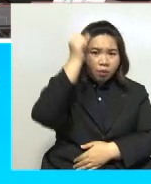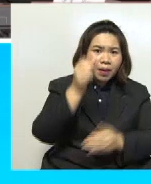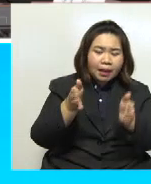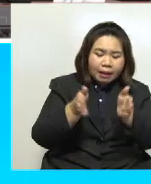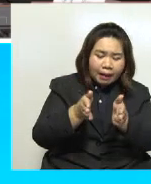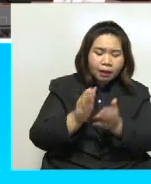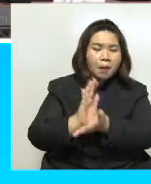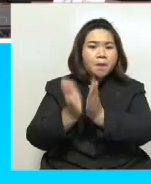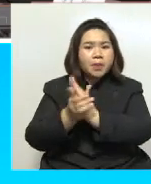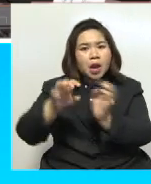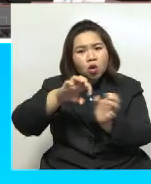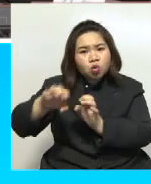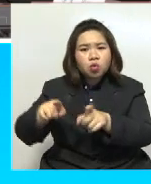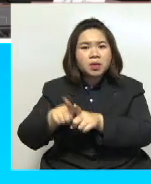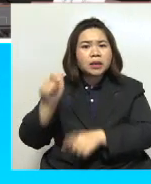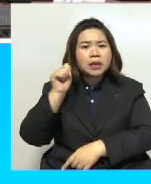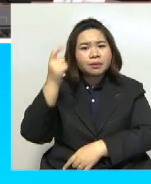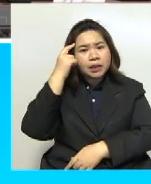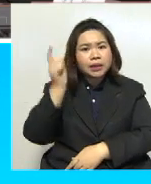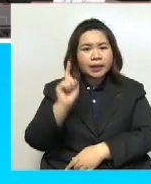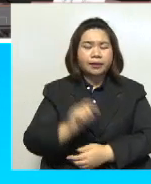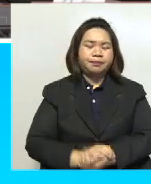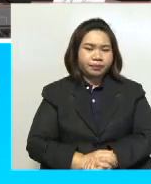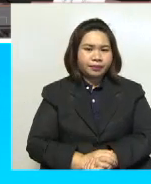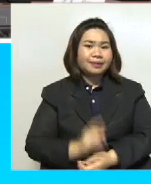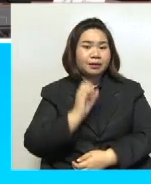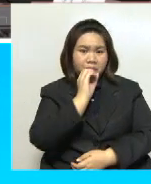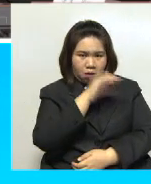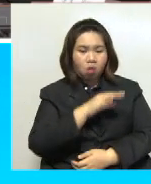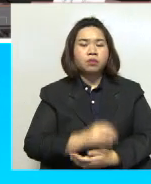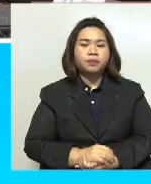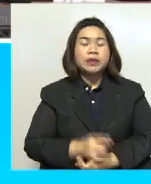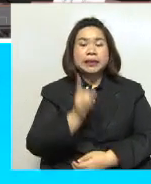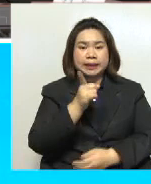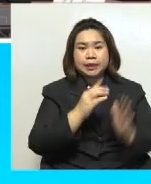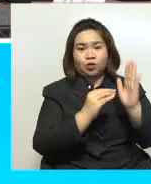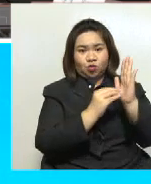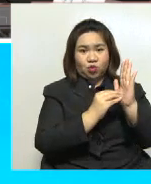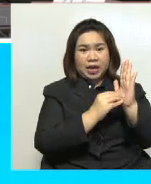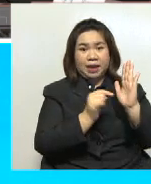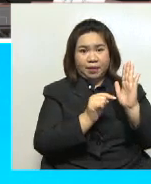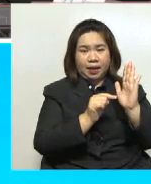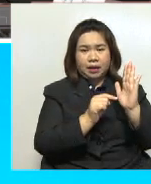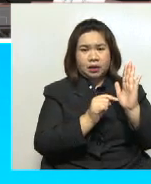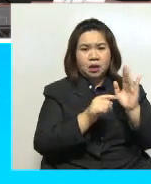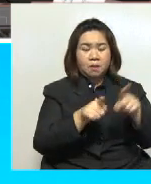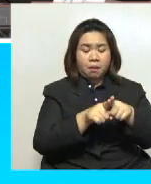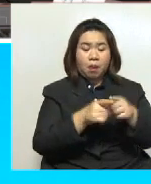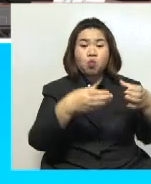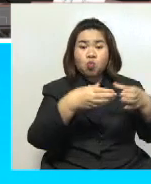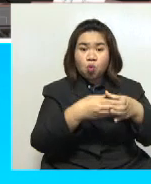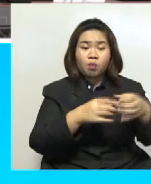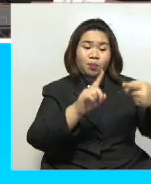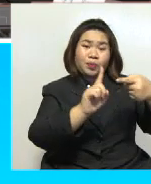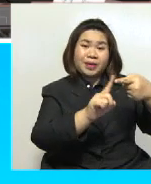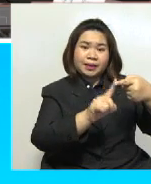ที่ปรับเปลี่ยนเป็นรถตู้เหมือนเดิมได้แบบนี้ค่ะ ครับในเส้นทางในกรุงเทพมหานครที่เราว่าเส้นทางหมวดหนึ่งเนี่ยม